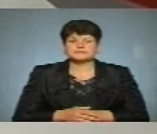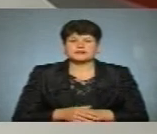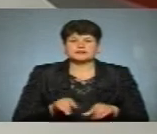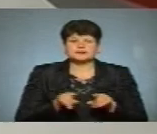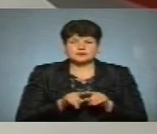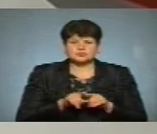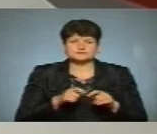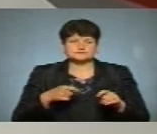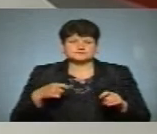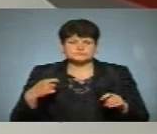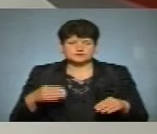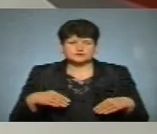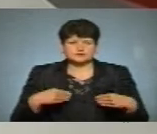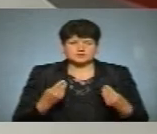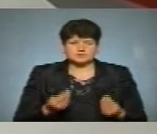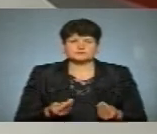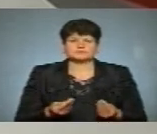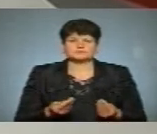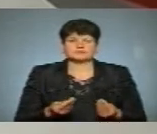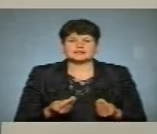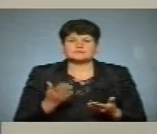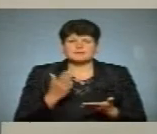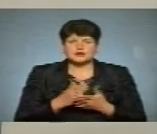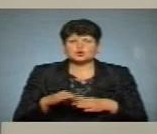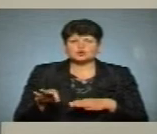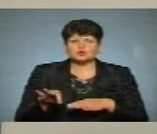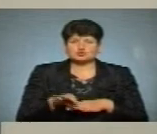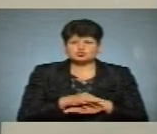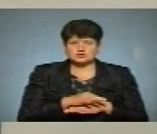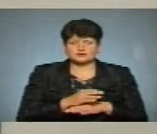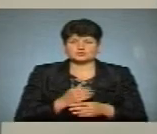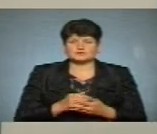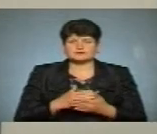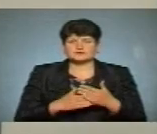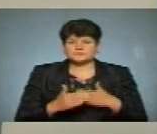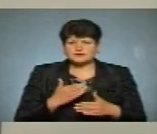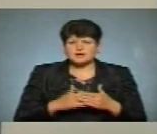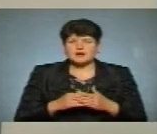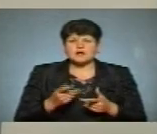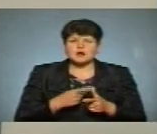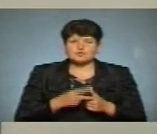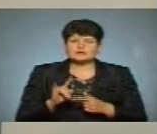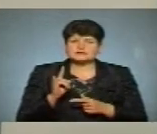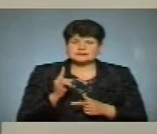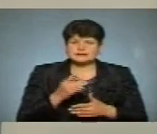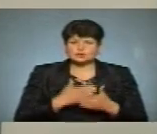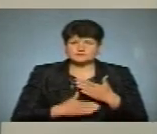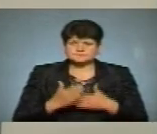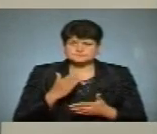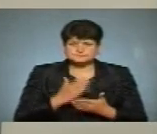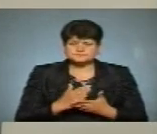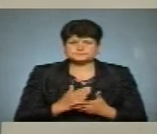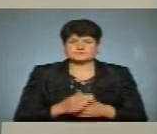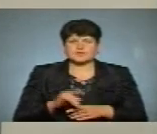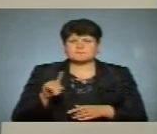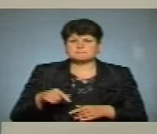Призовникам, які мають дружину з інвалідністю, які мають дитину з інвалідністю, призовники, у